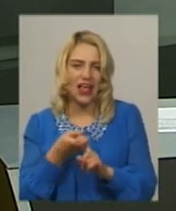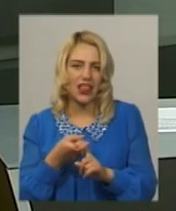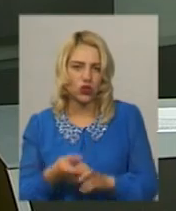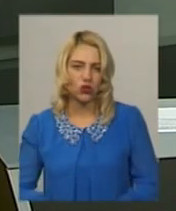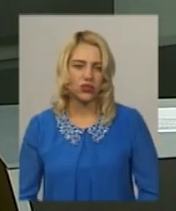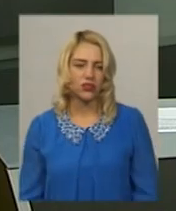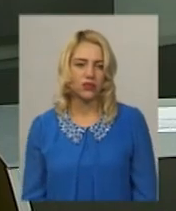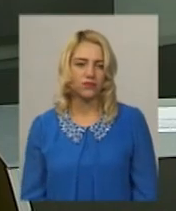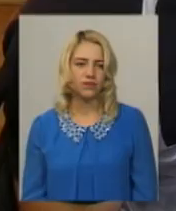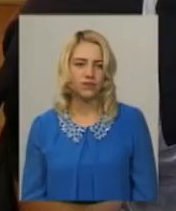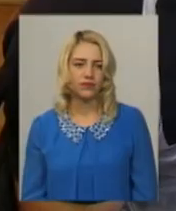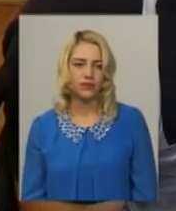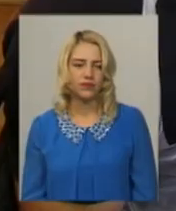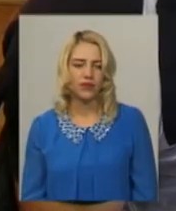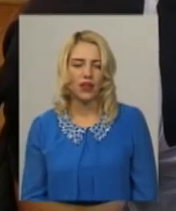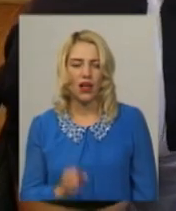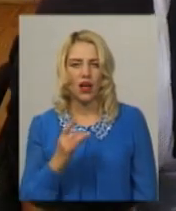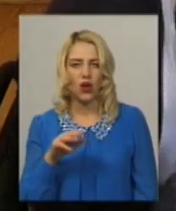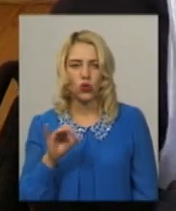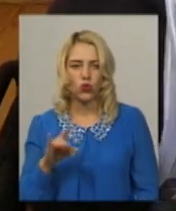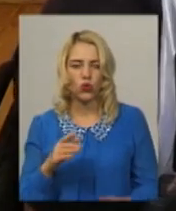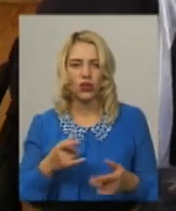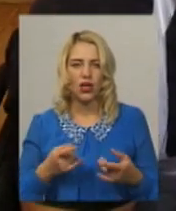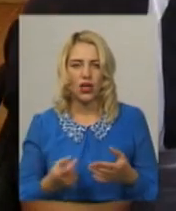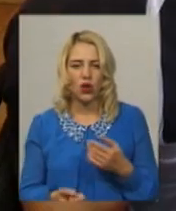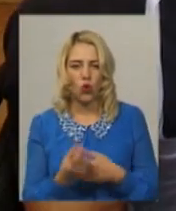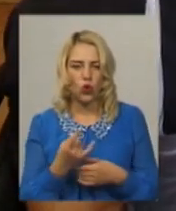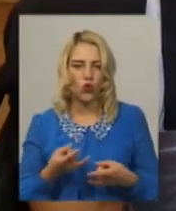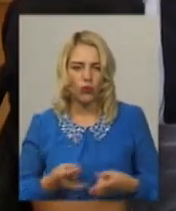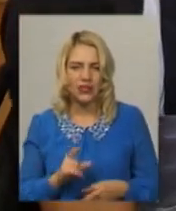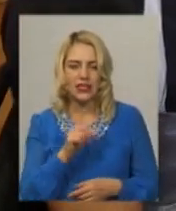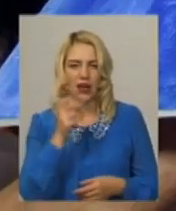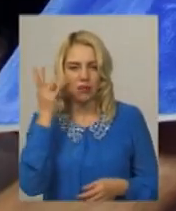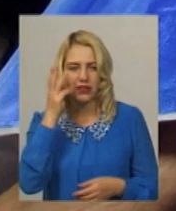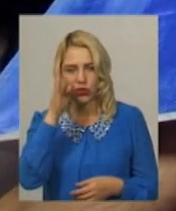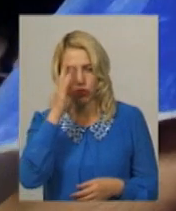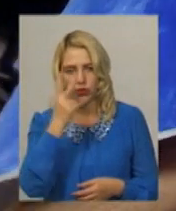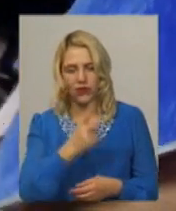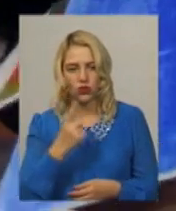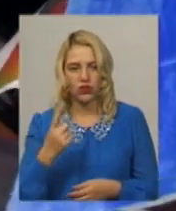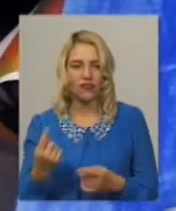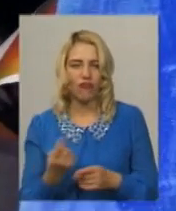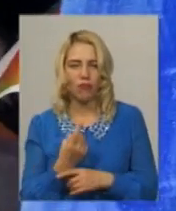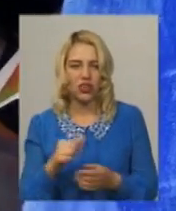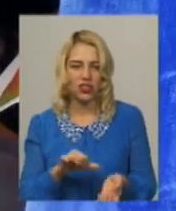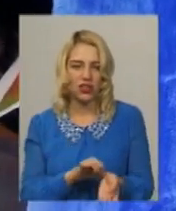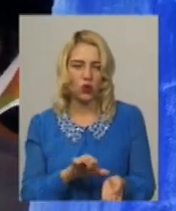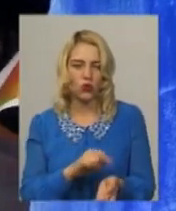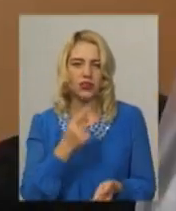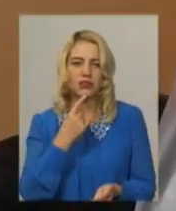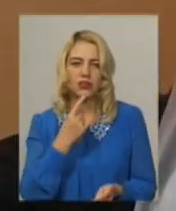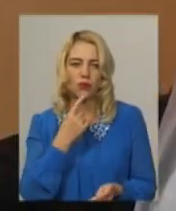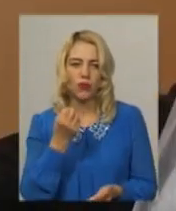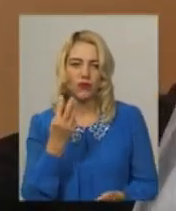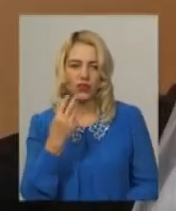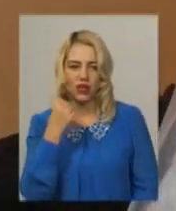розкаже. Артур Стернацький родом із Хмельницького, хлопцеві 21. Каже, вперше наркотики спробував у